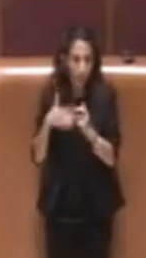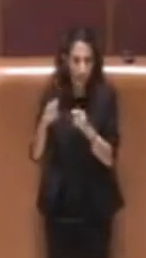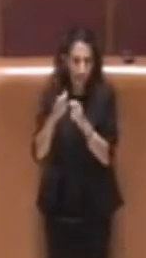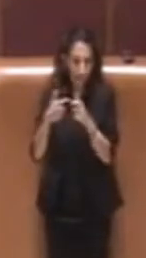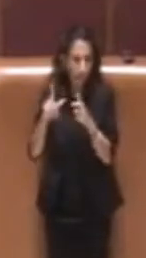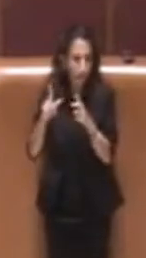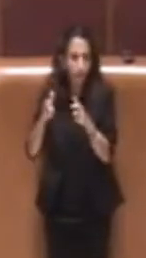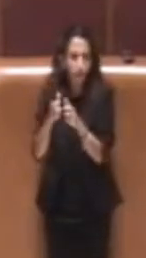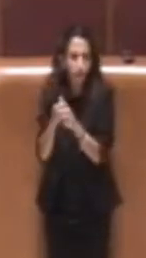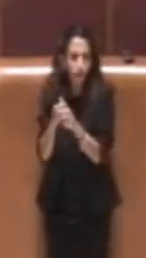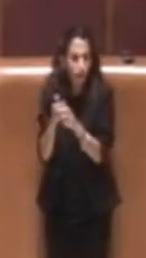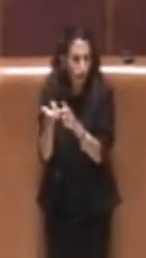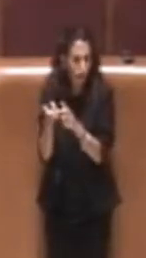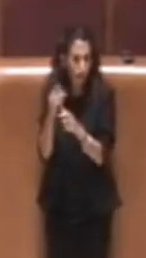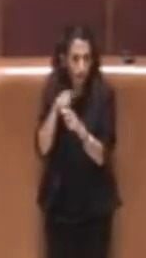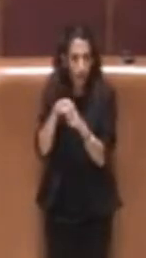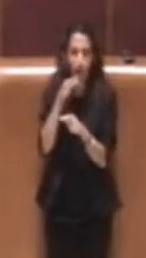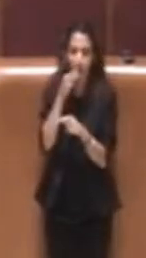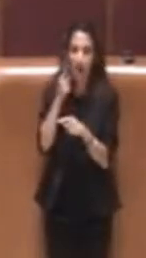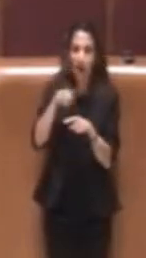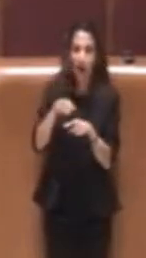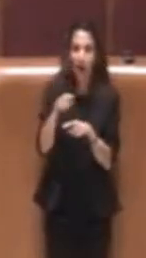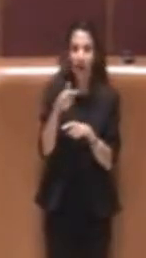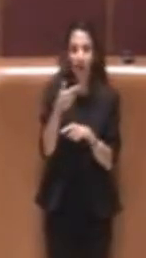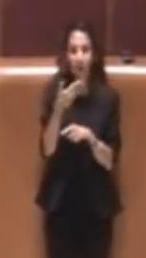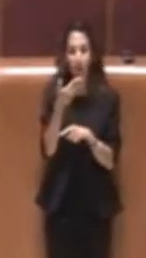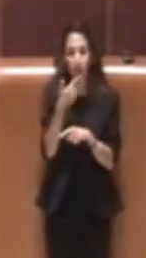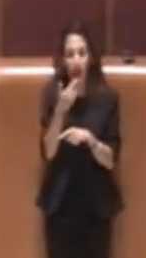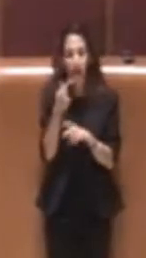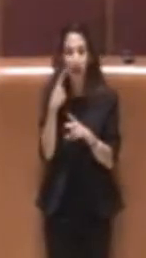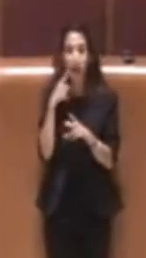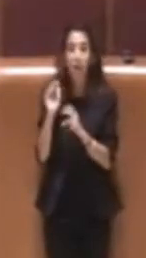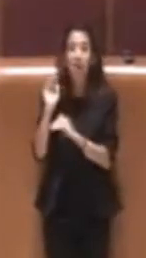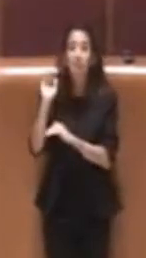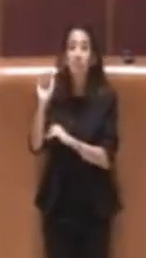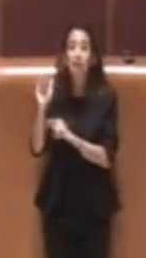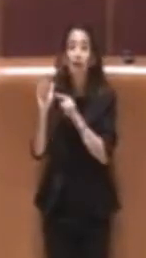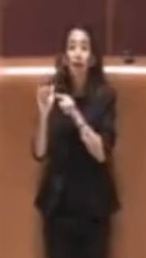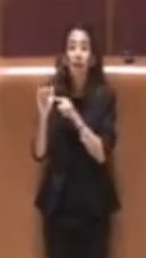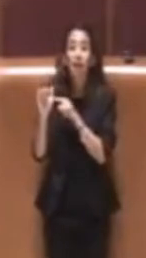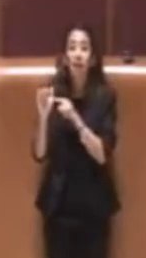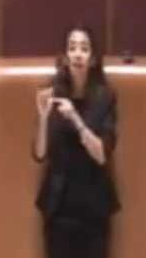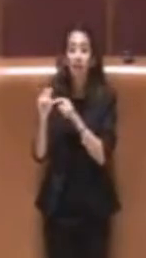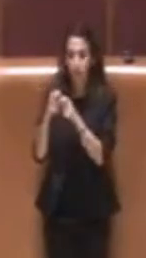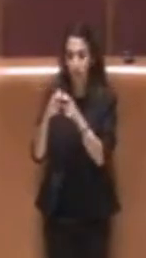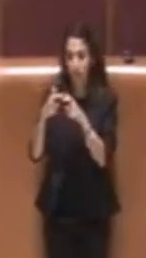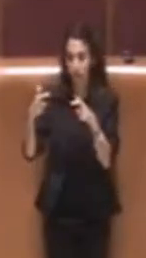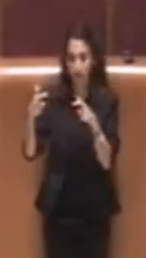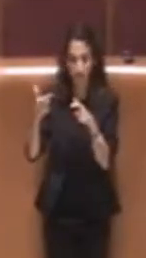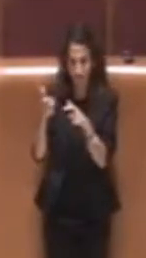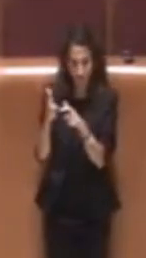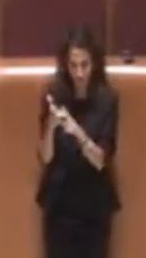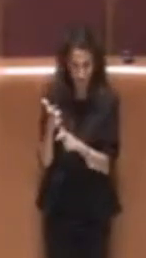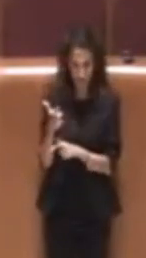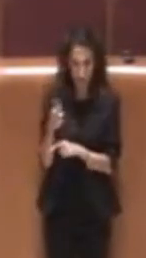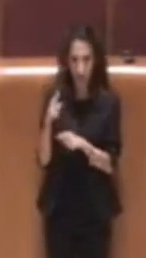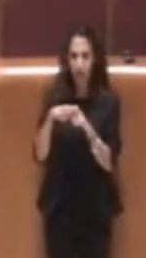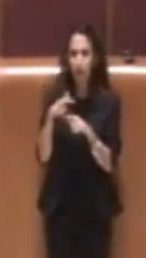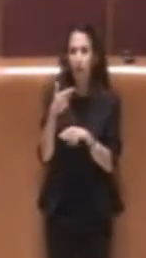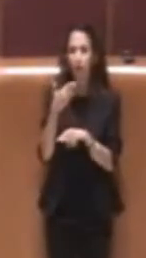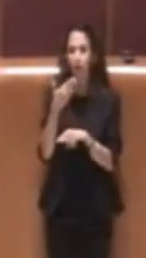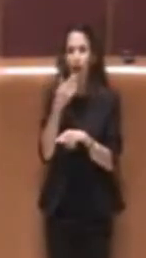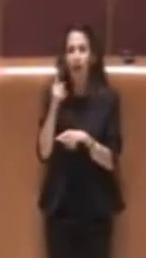unitamente appunto anche alla mancanza di previsione di incremento demografico, la mancanza totale